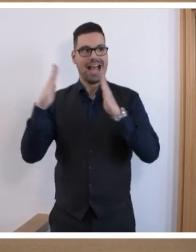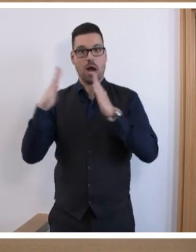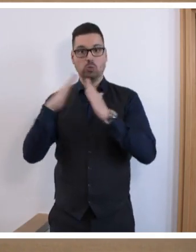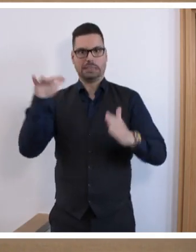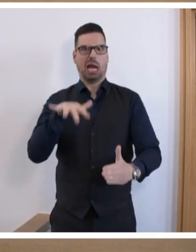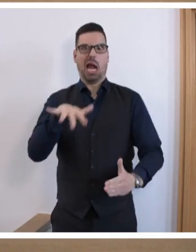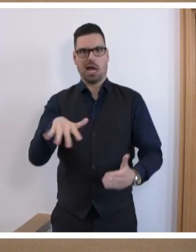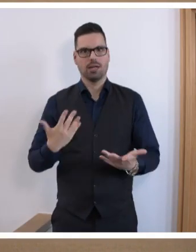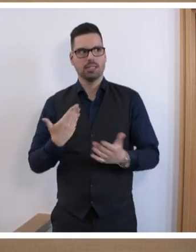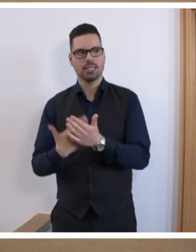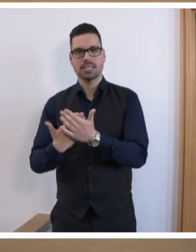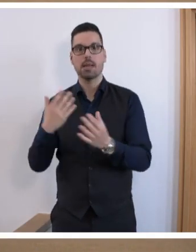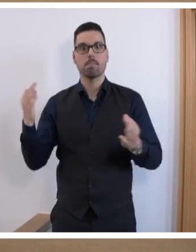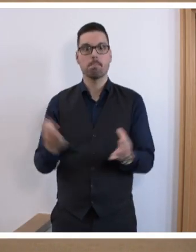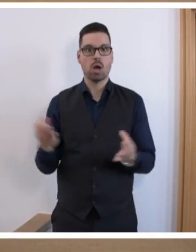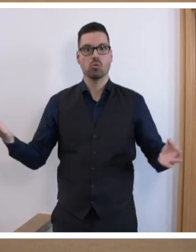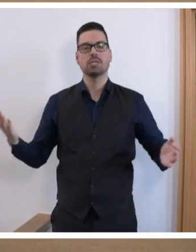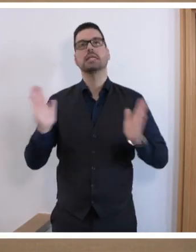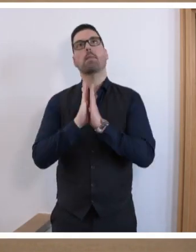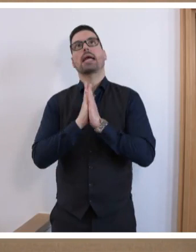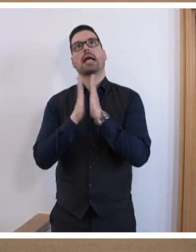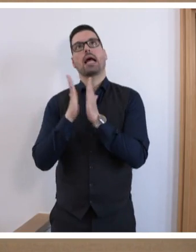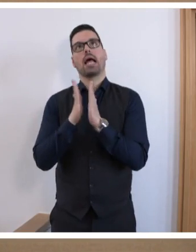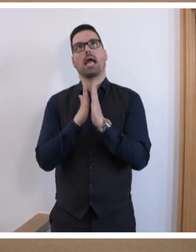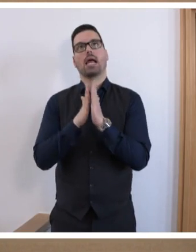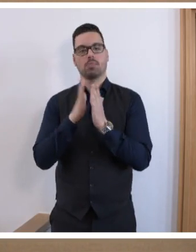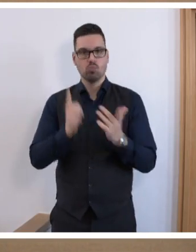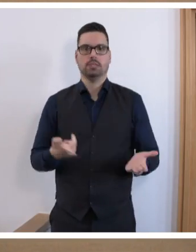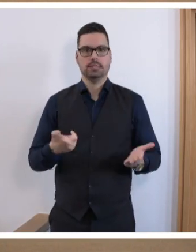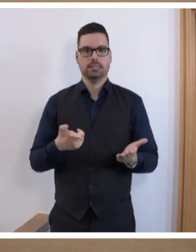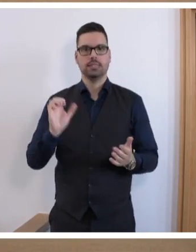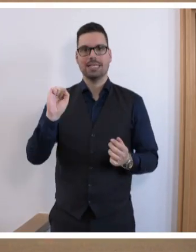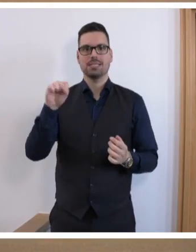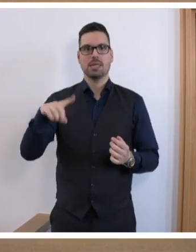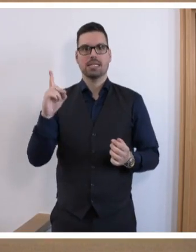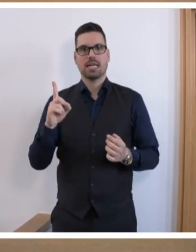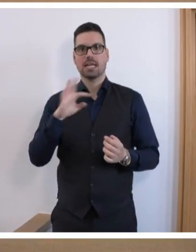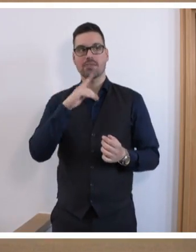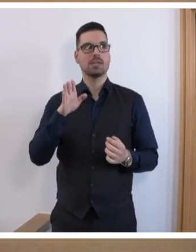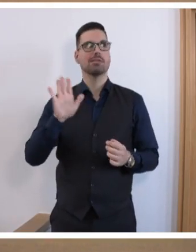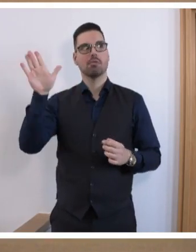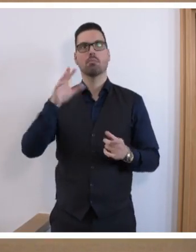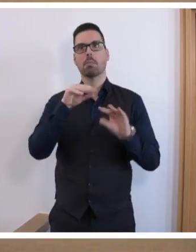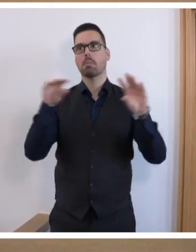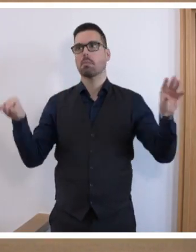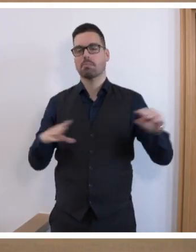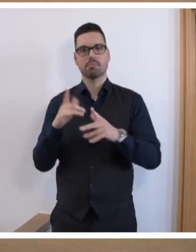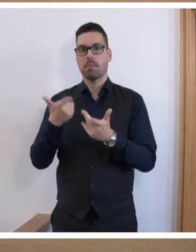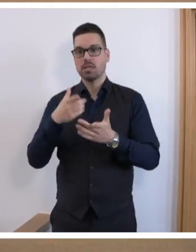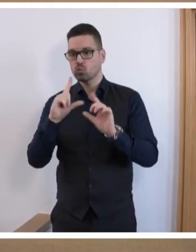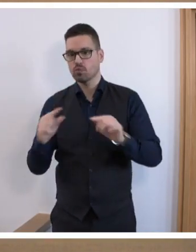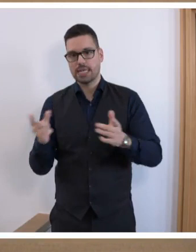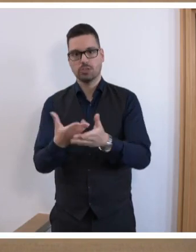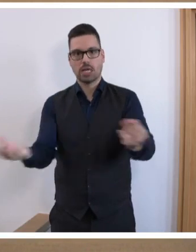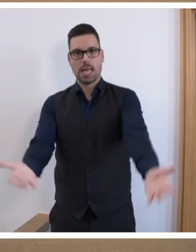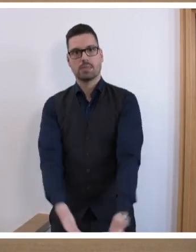besonders gefördert werden. Ich fordere Sie auf, tun Sie das. In dieser Frage ist die SPD vielstimmig, aber eben auch untätig. Sie haben